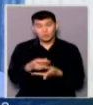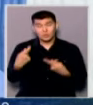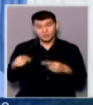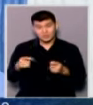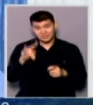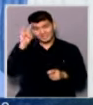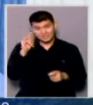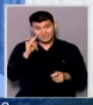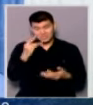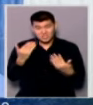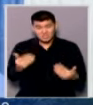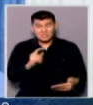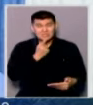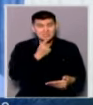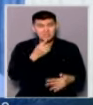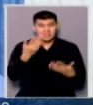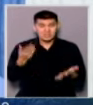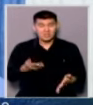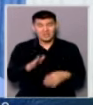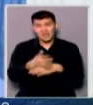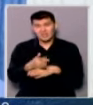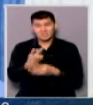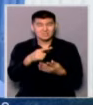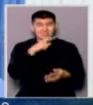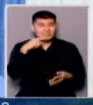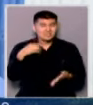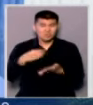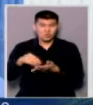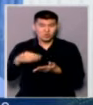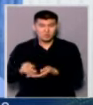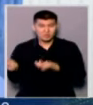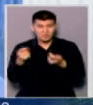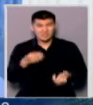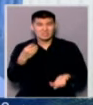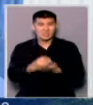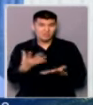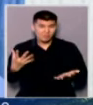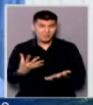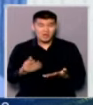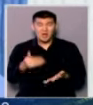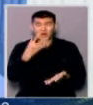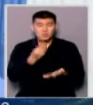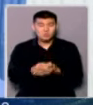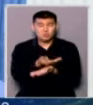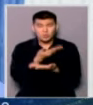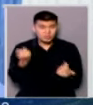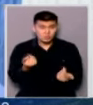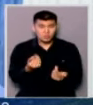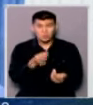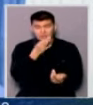болады. Жалпы біз бақылауды ұстап отырмыз бұны. Әрине, біздің енді заңдылыққа сәйкес кейбір ары